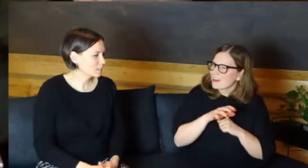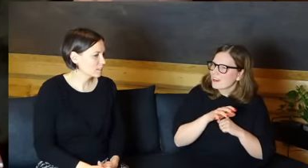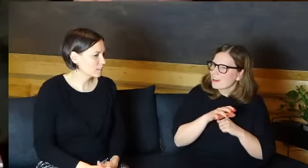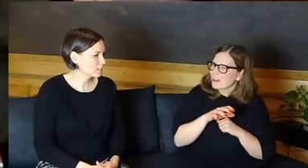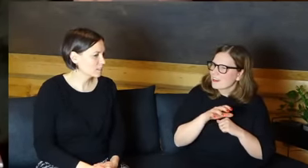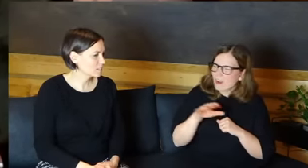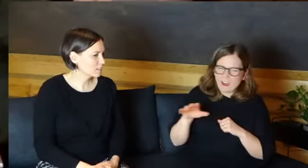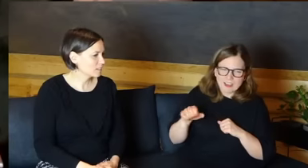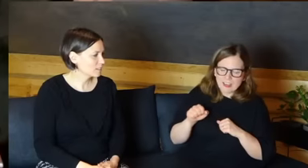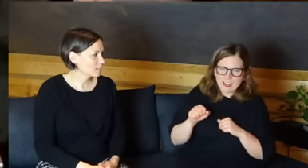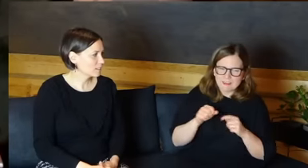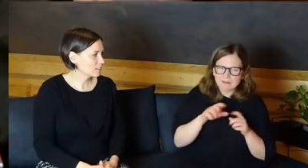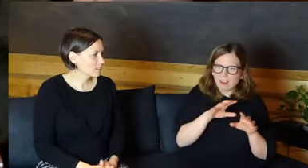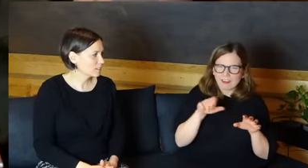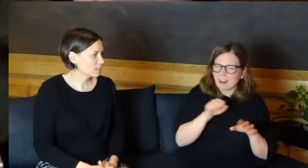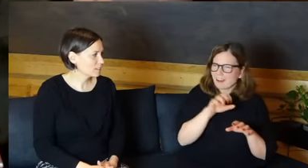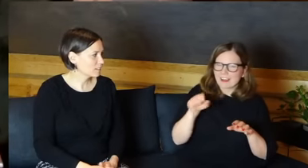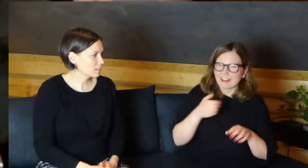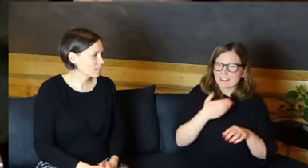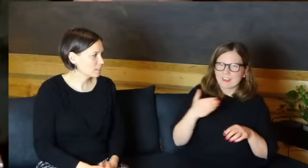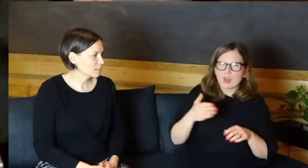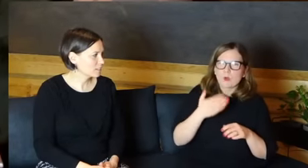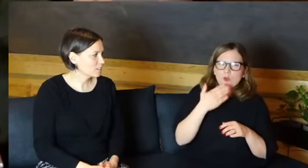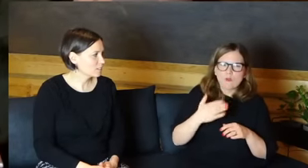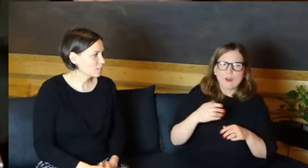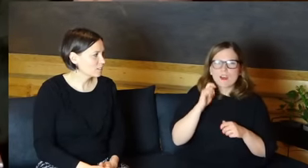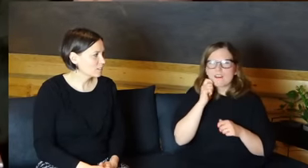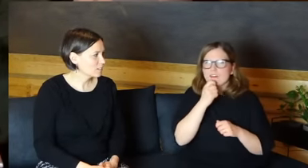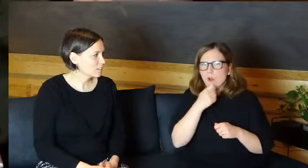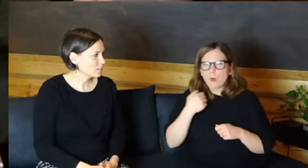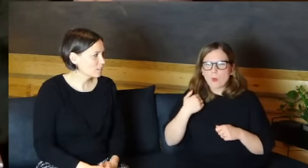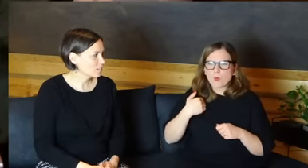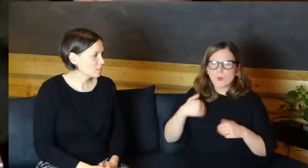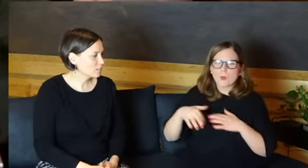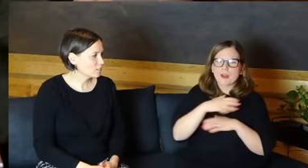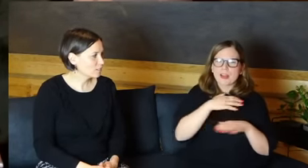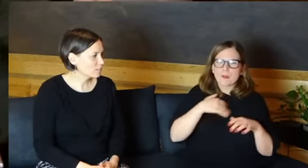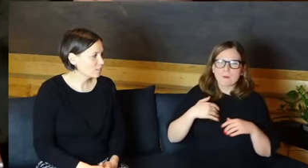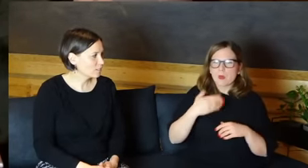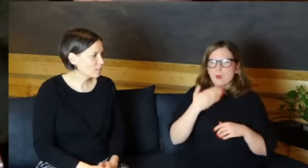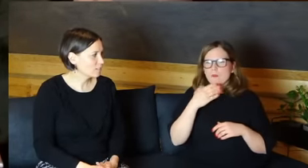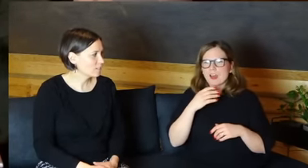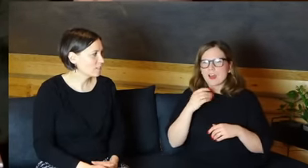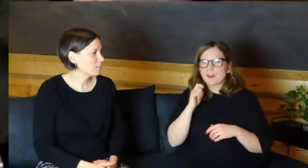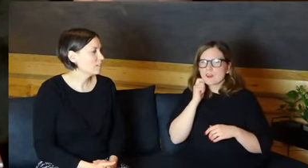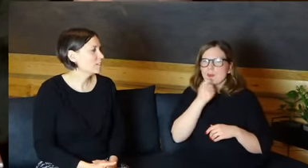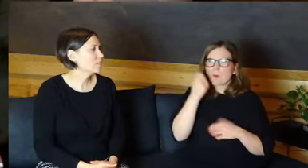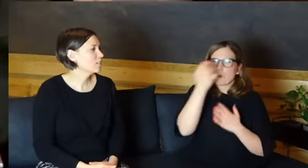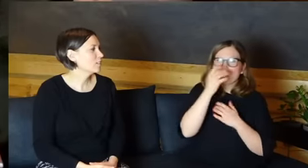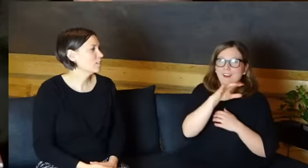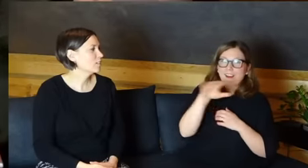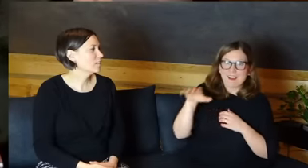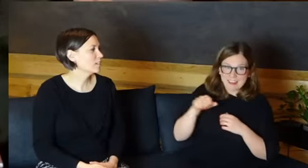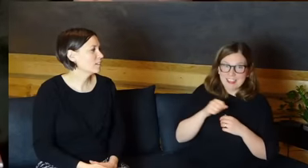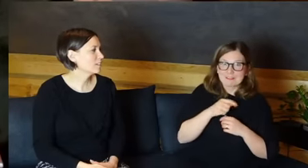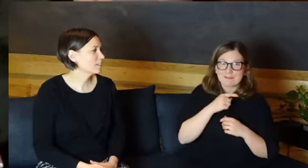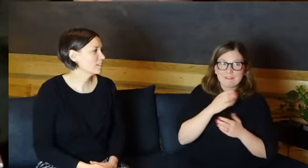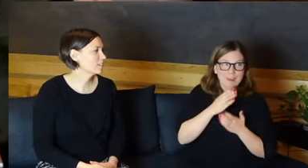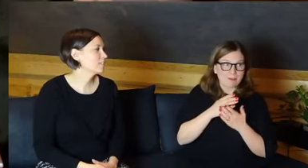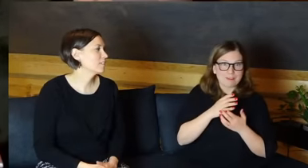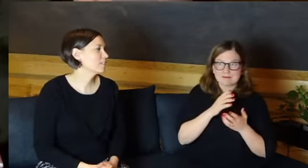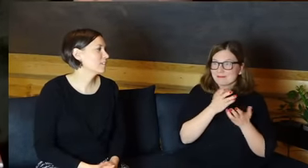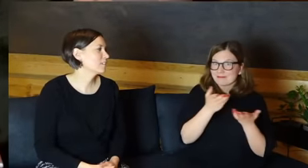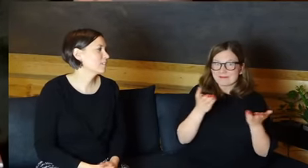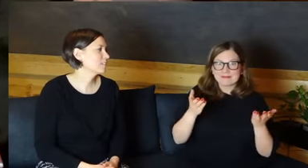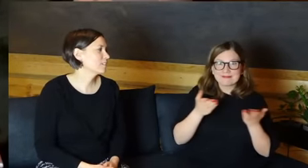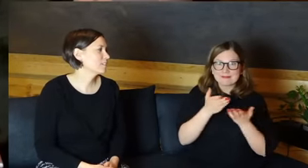ja ketä niitä on. Ja sitten hyvää joulumieltä ja näin päin pois, niin eiköhän me tällä päästä aika pitkälle. Kiitos. Vuori taittuu, niin